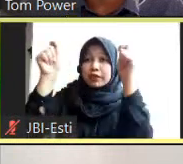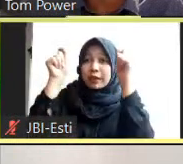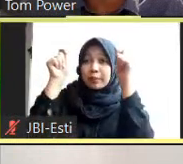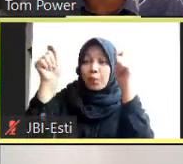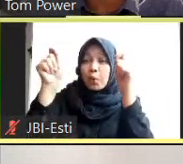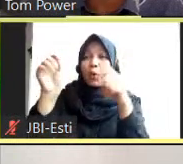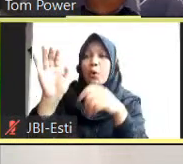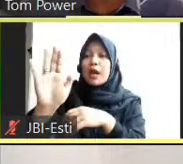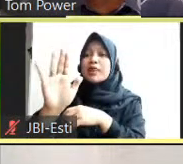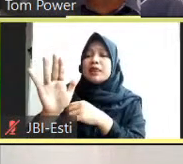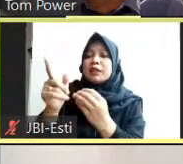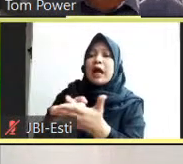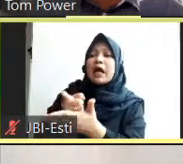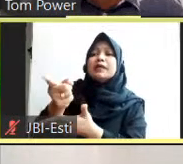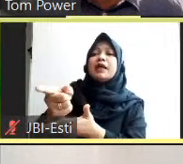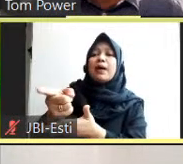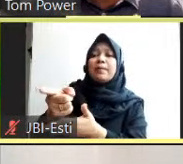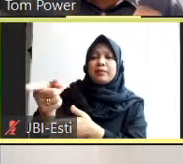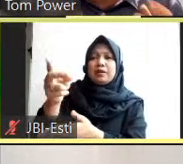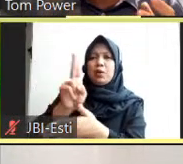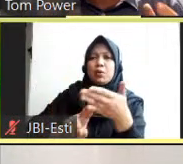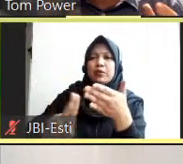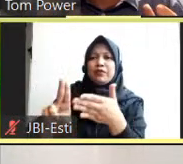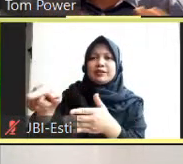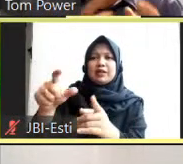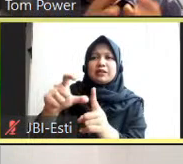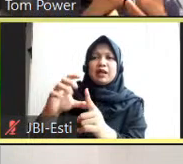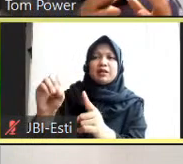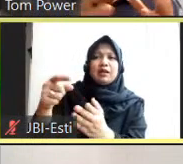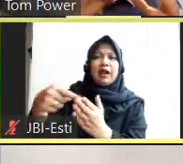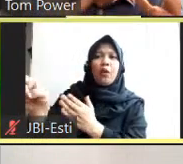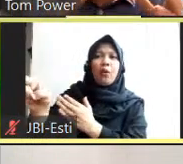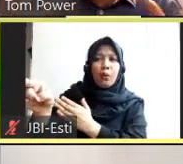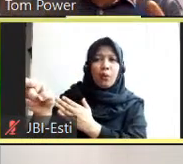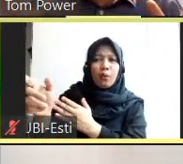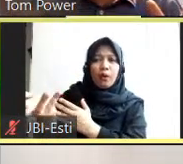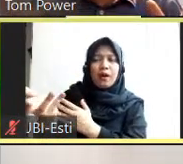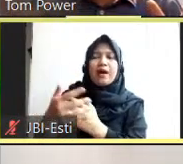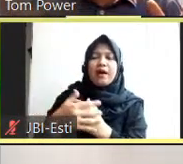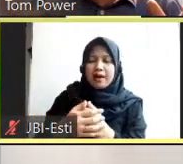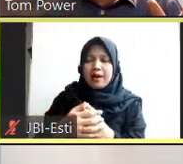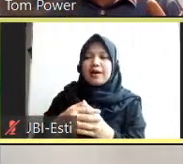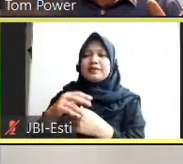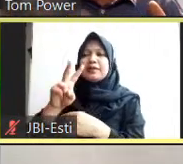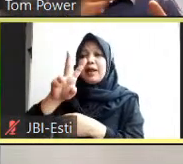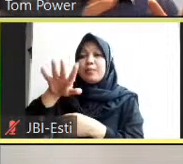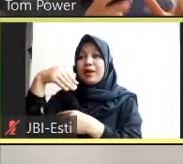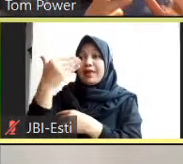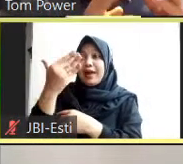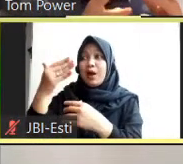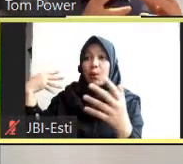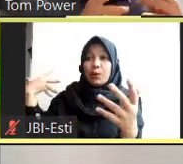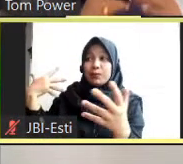dari instansinya. Jadi kita bisa melihat bahwa selama 2 tahun terakhir,